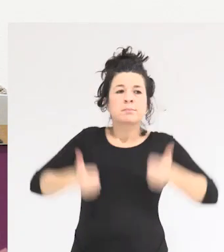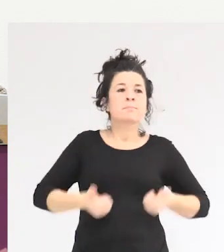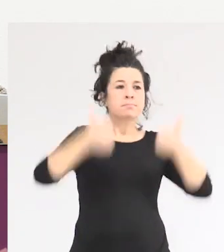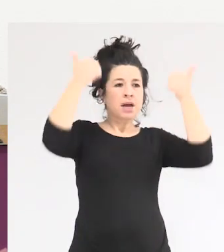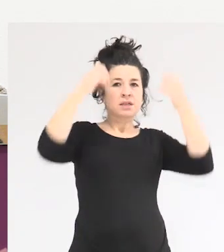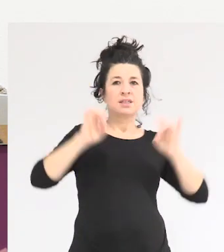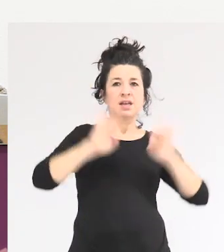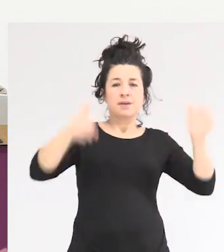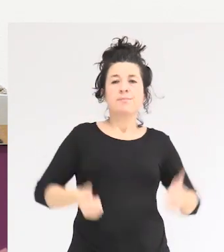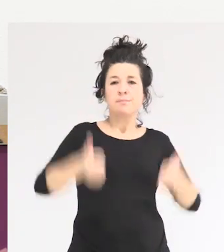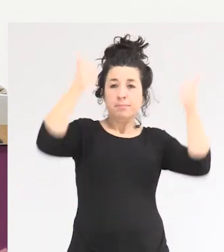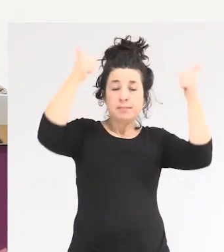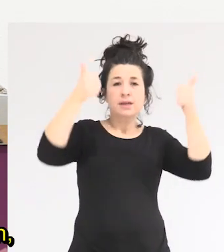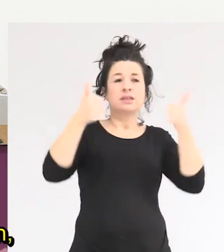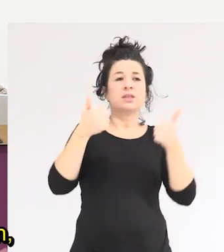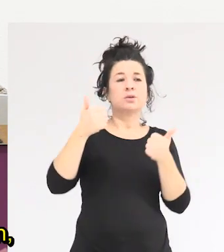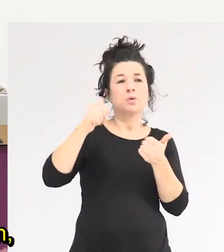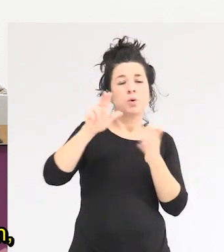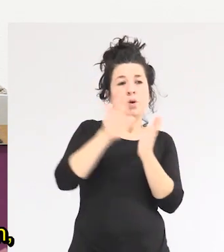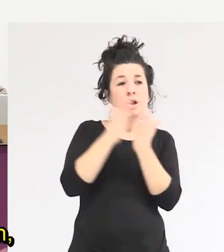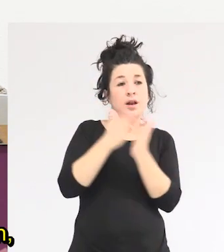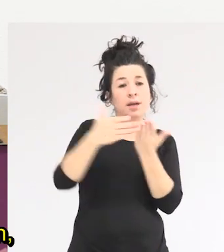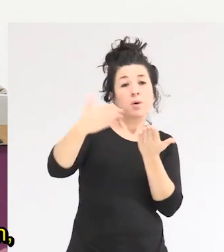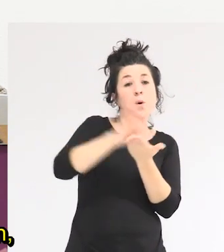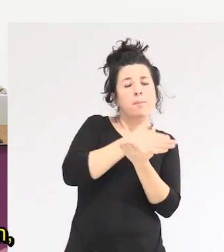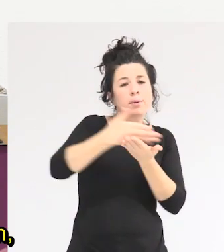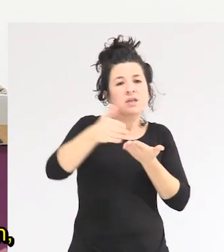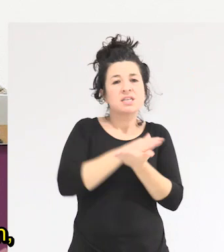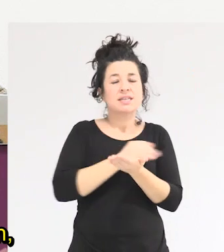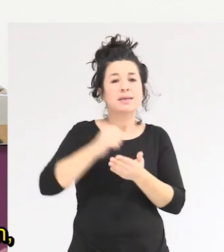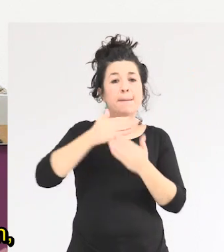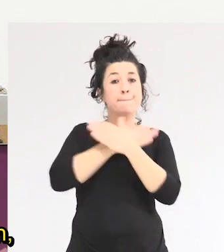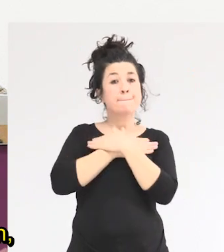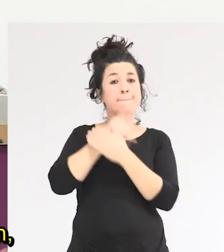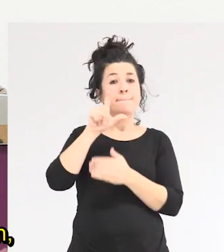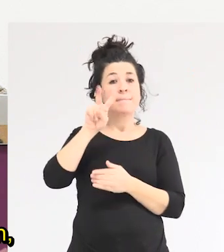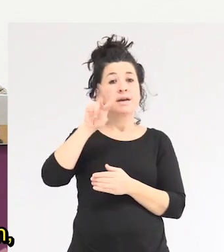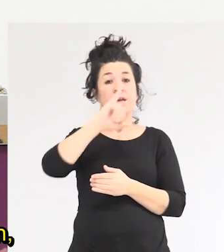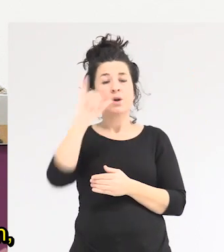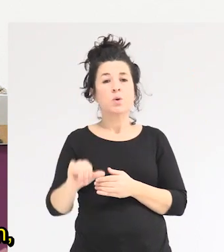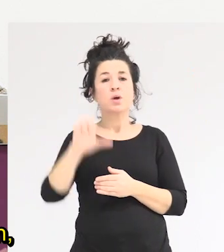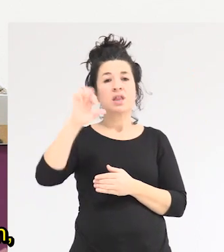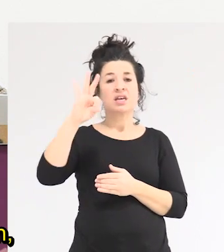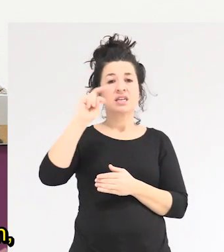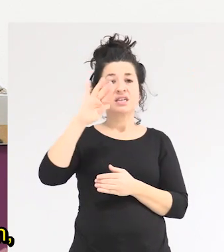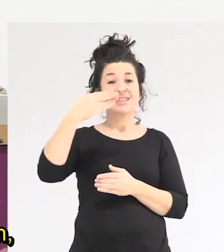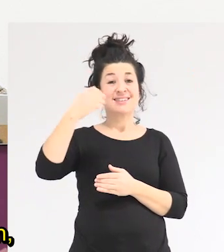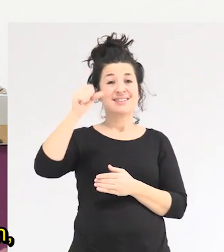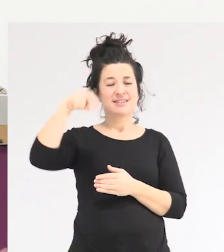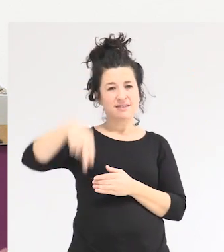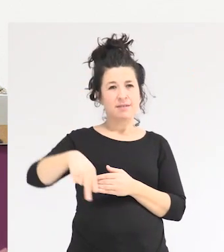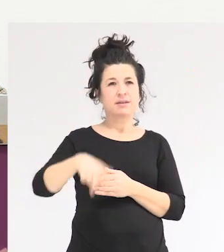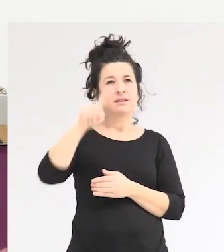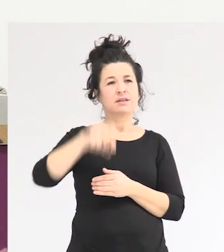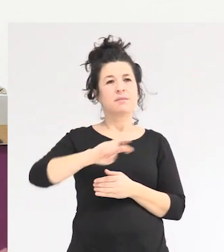poesia liburua, edo amaren eskuak, honek ere egun da Amaika Akademia saria irabazi zuen